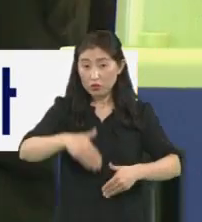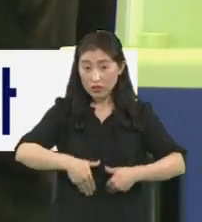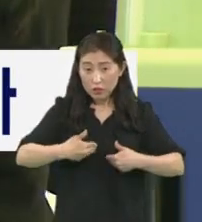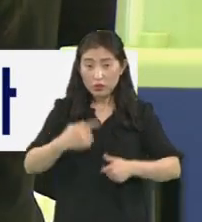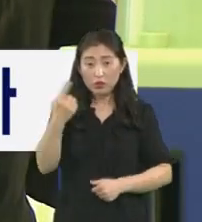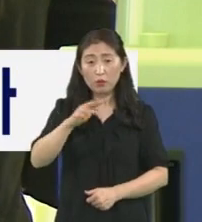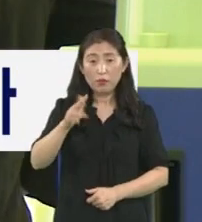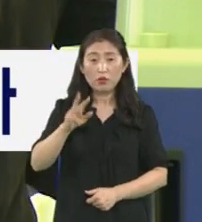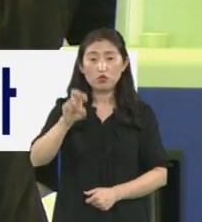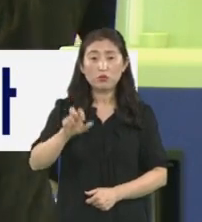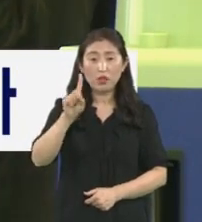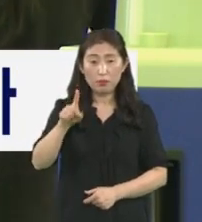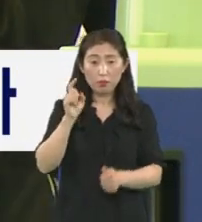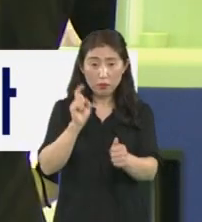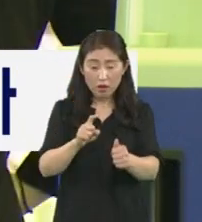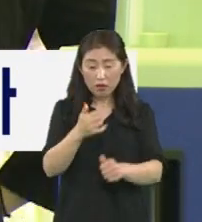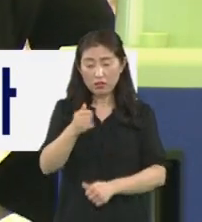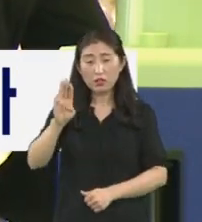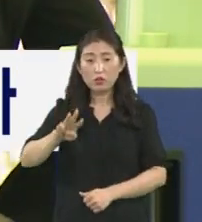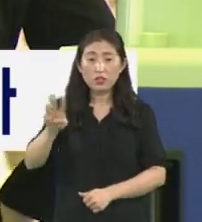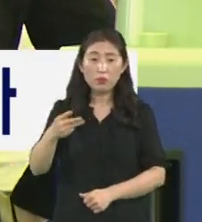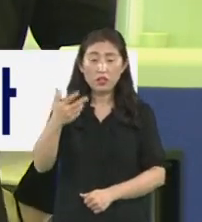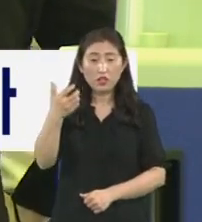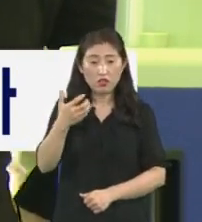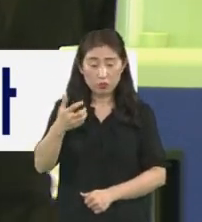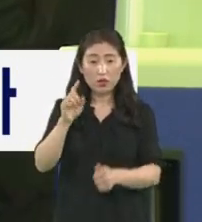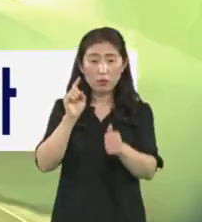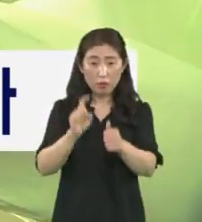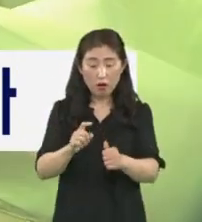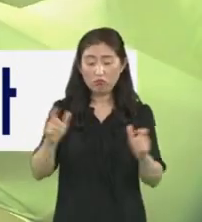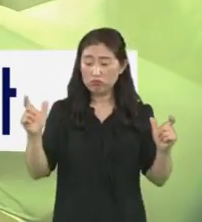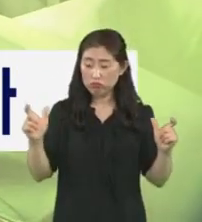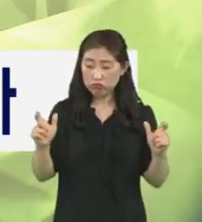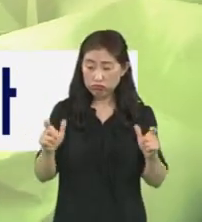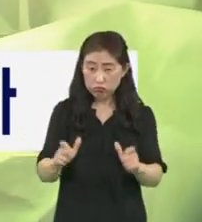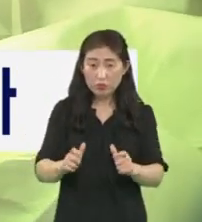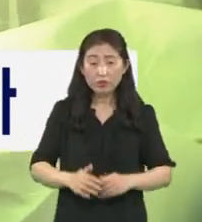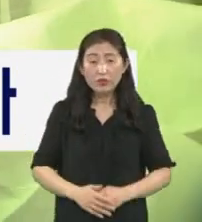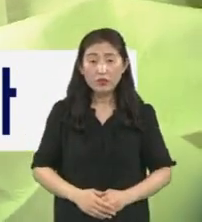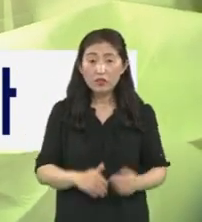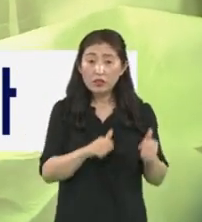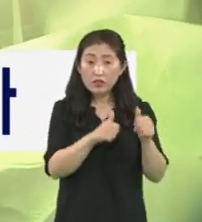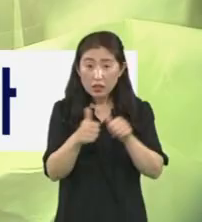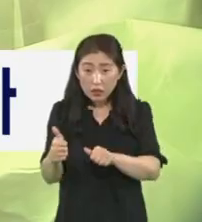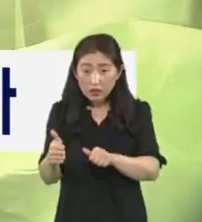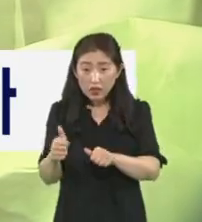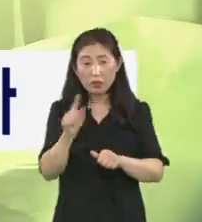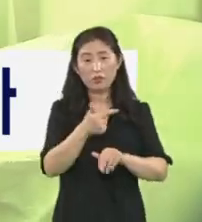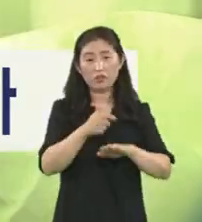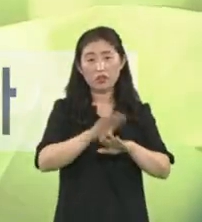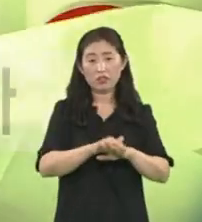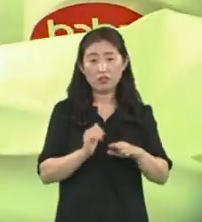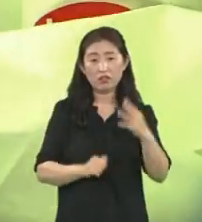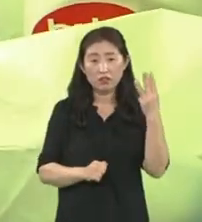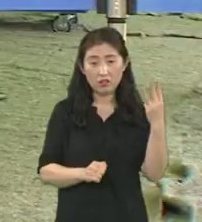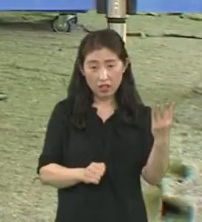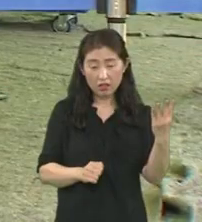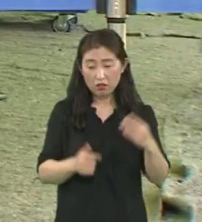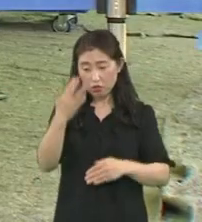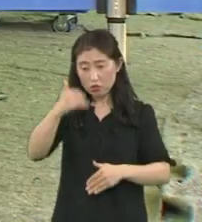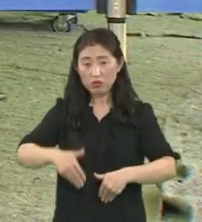충남 1,821명, 세종 360명 등 감소세가 계속됐습니다. 코로나19 사망자는 대전에서